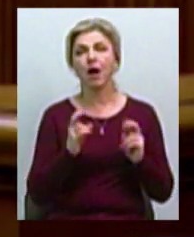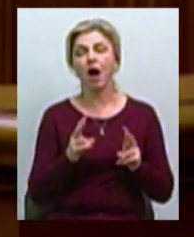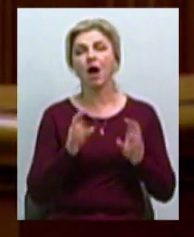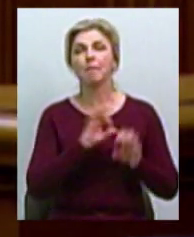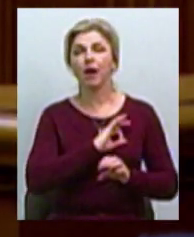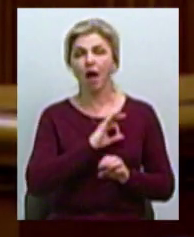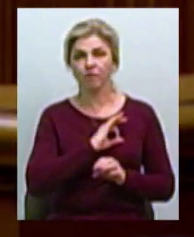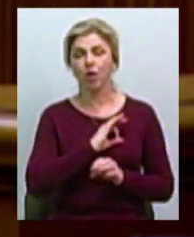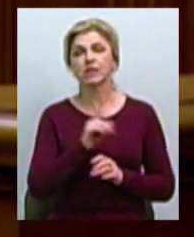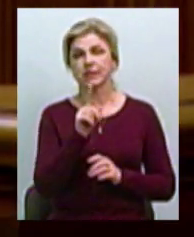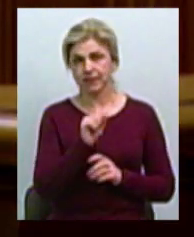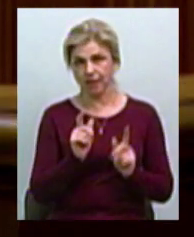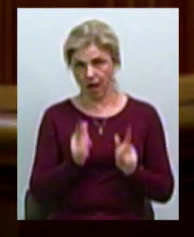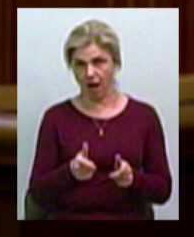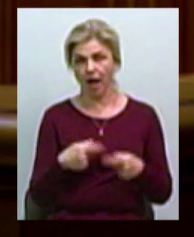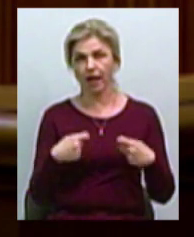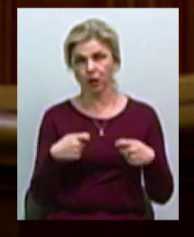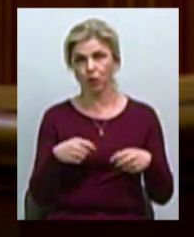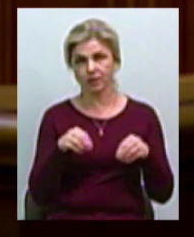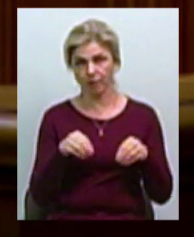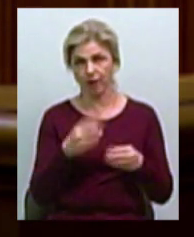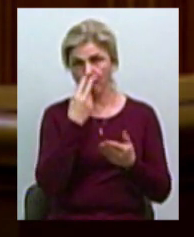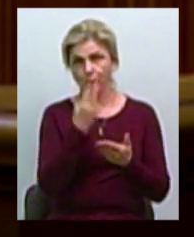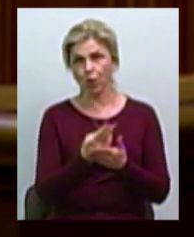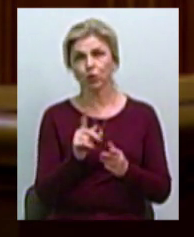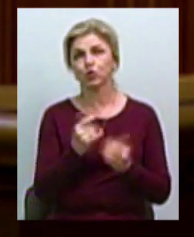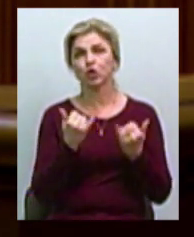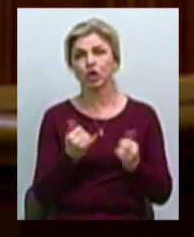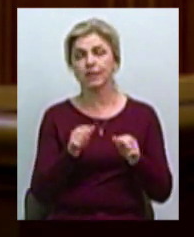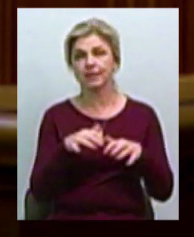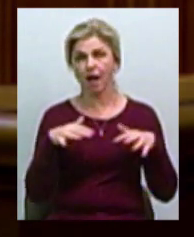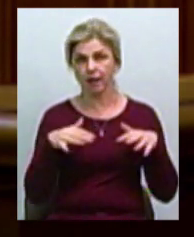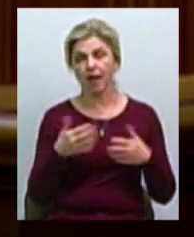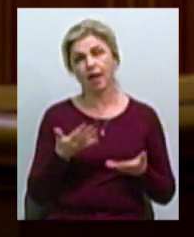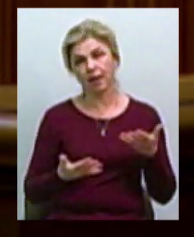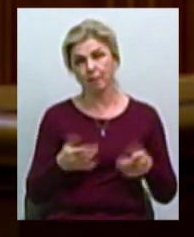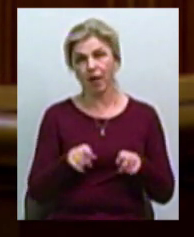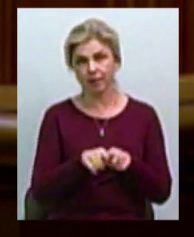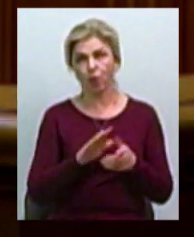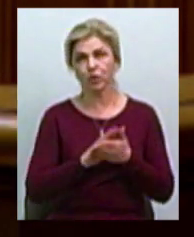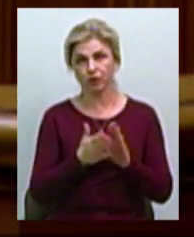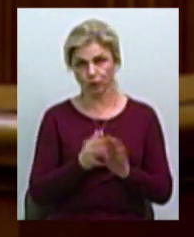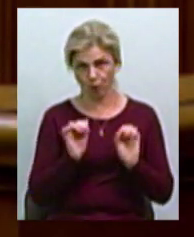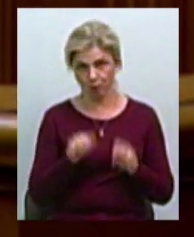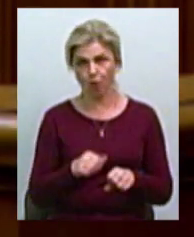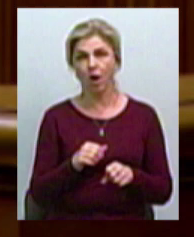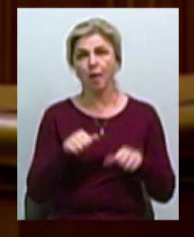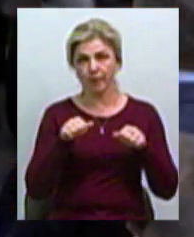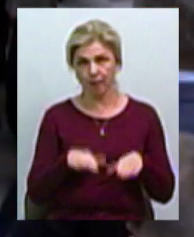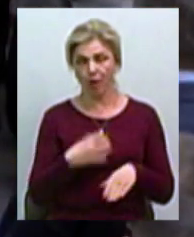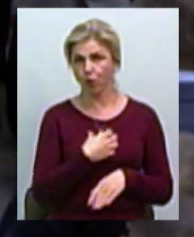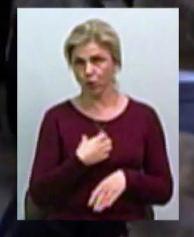ринок землі. Але подивіться, що зараз відбувається в залі. Хіба в такій ситуації можна приймати ключову